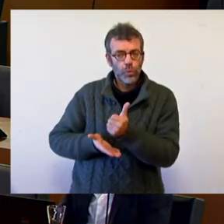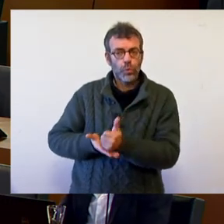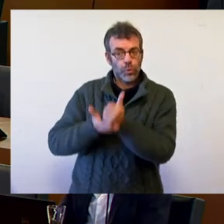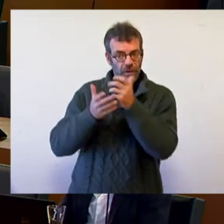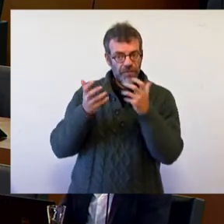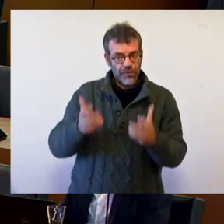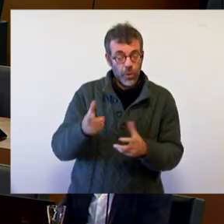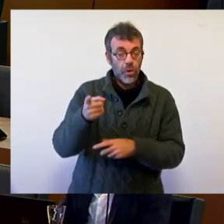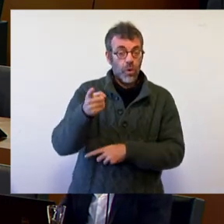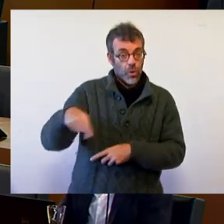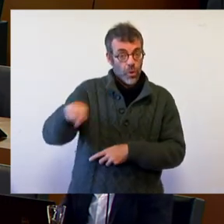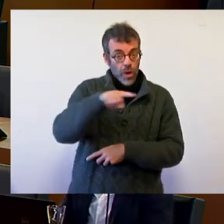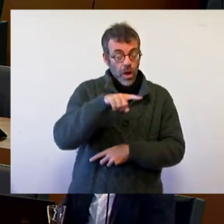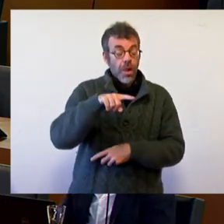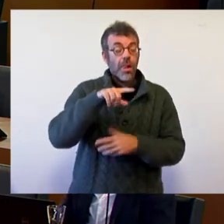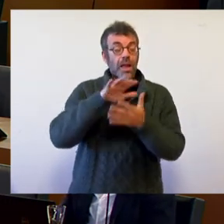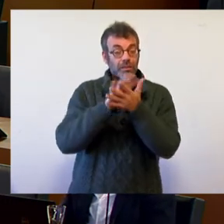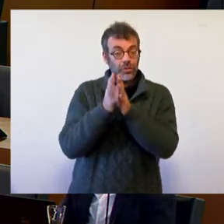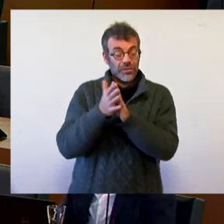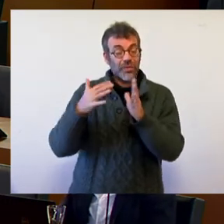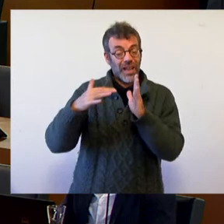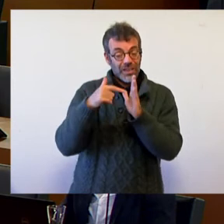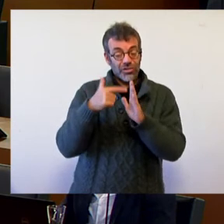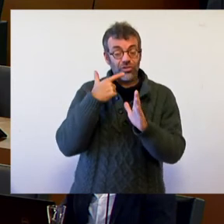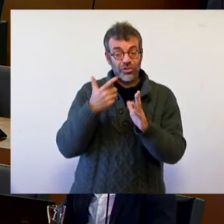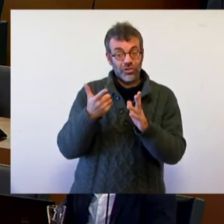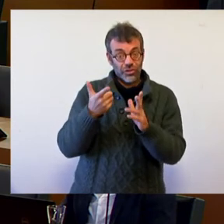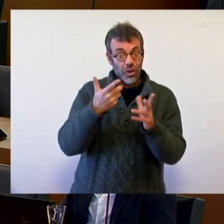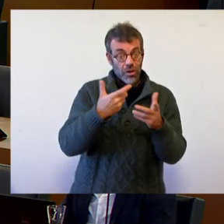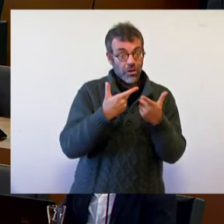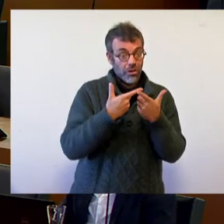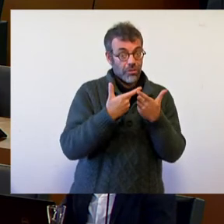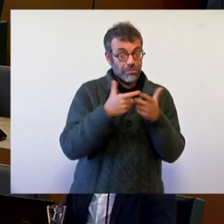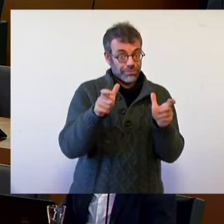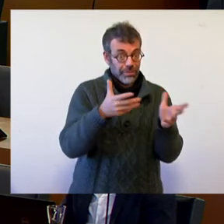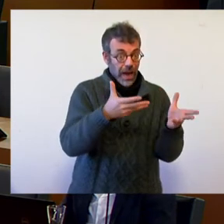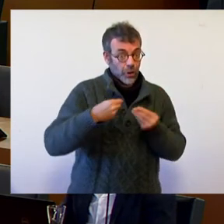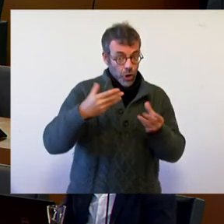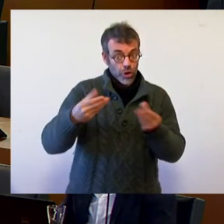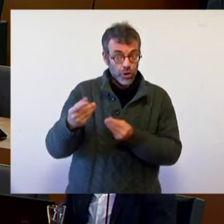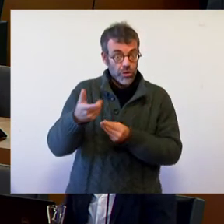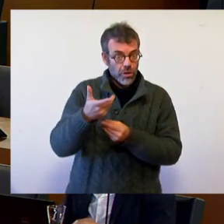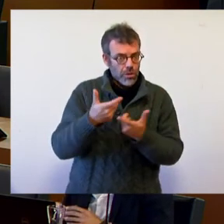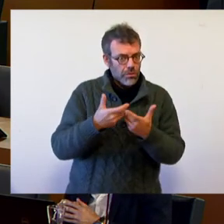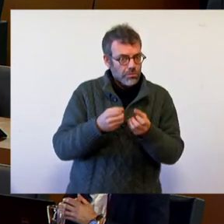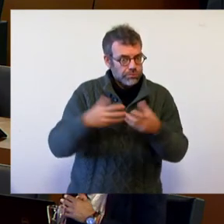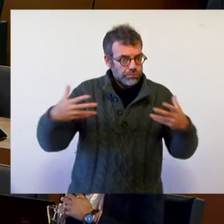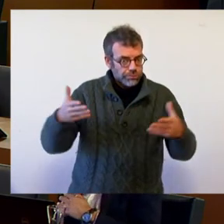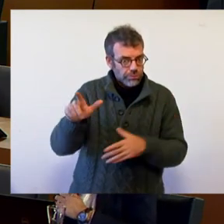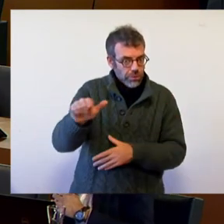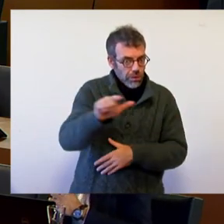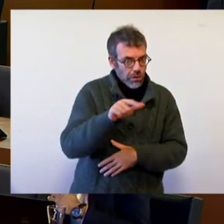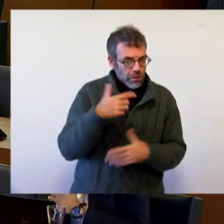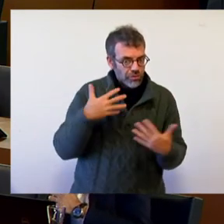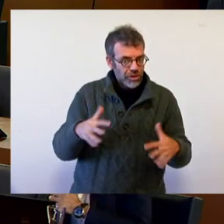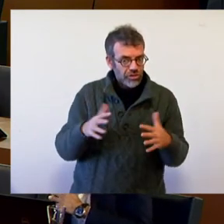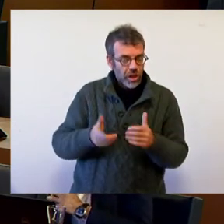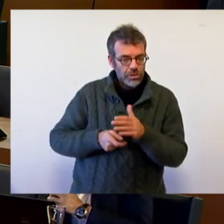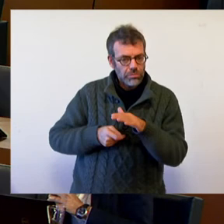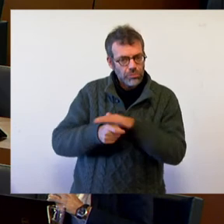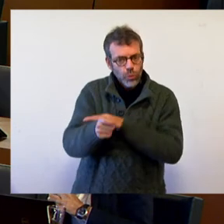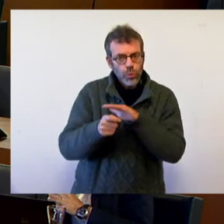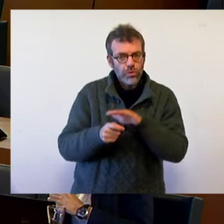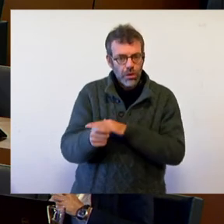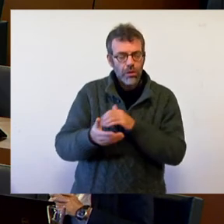d'accueil extrêmement importante sur notre territoire. C'est pour cela qu'il y a un an, nous avions proposé un soutien fort à ces